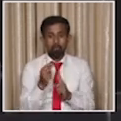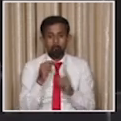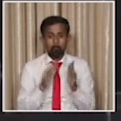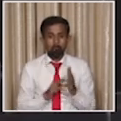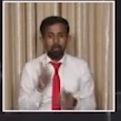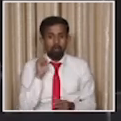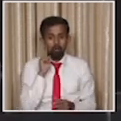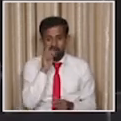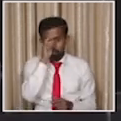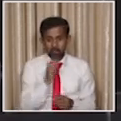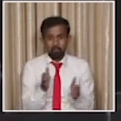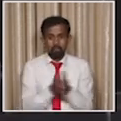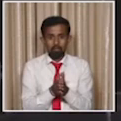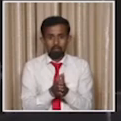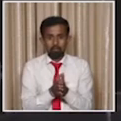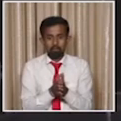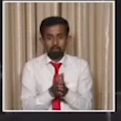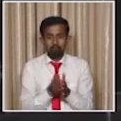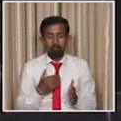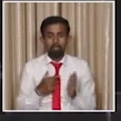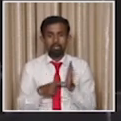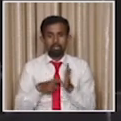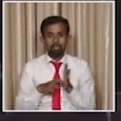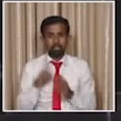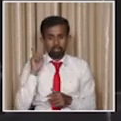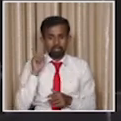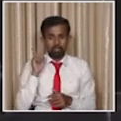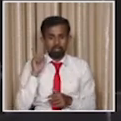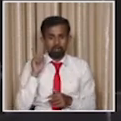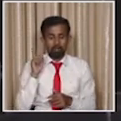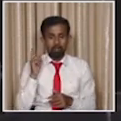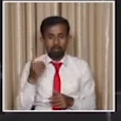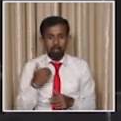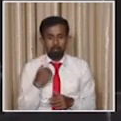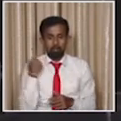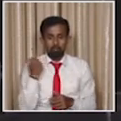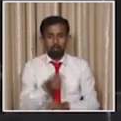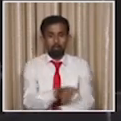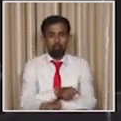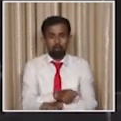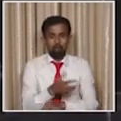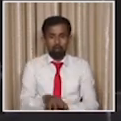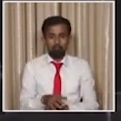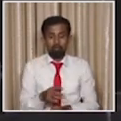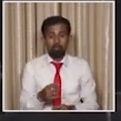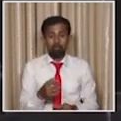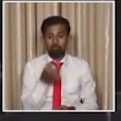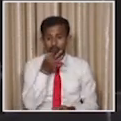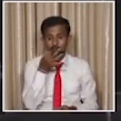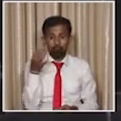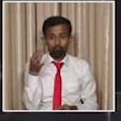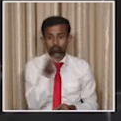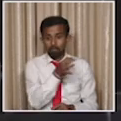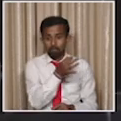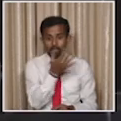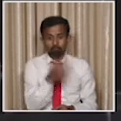වික්‍රමසිංහ මහත්මයාත් එක්ක කියලා. අපි මම එදා ත්‍රිකුණාමලයේ හිටියේ. ඉඳලා අපි මේ මීටිම ඕගනයිස් කරා. මම ඒ ට්වීට් එකක් ගැහුවා.